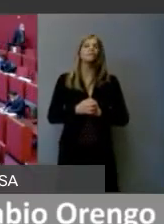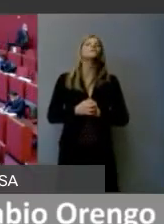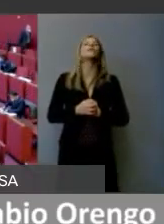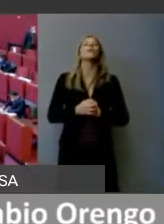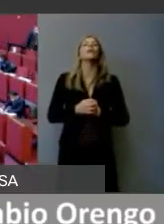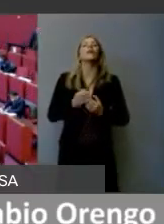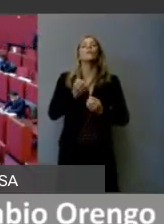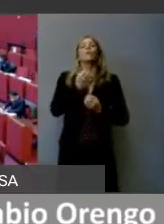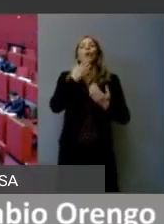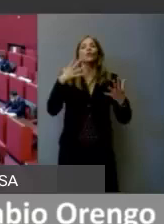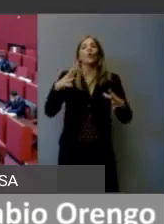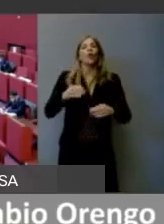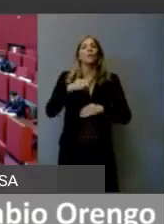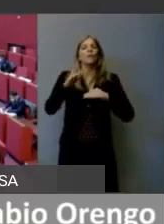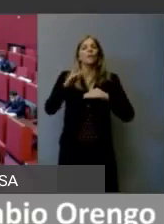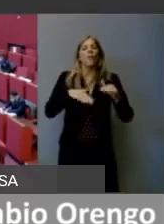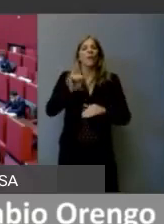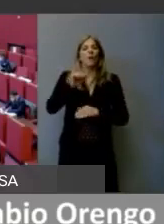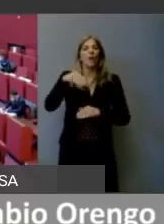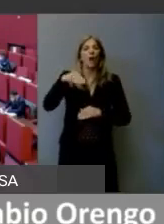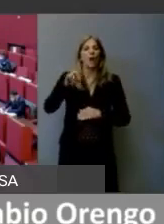Buongiorno, procedo con l'appello. Morfini,